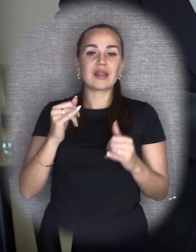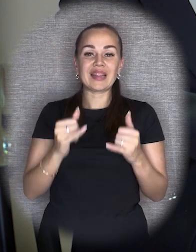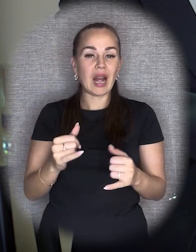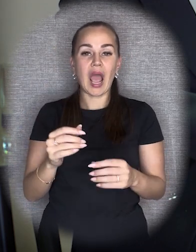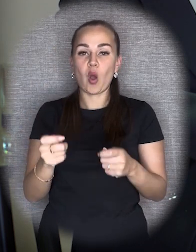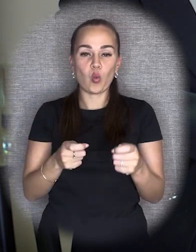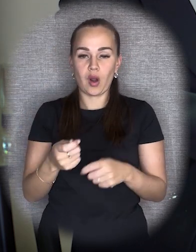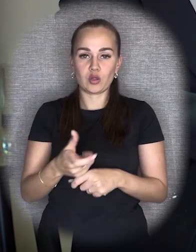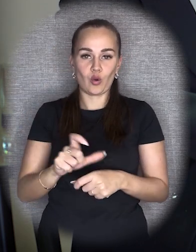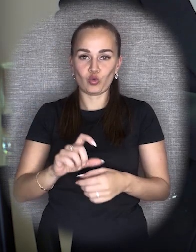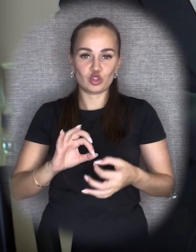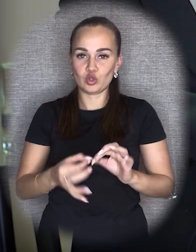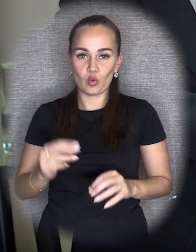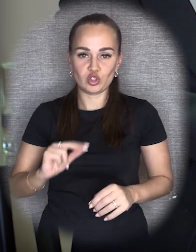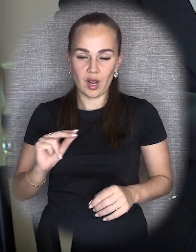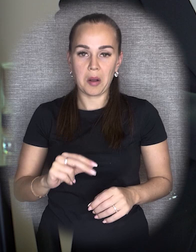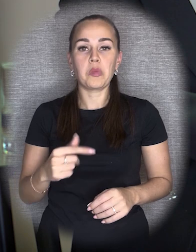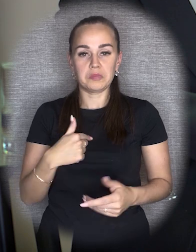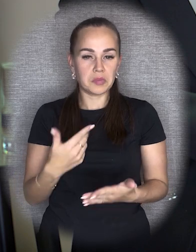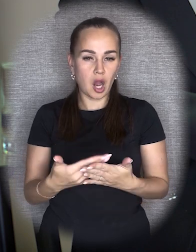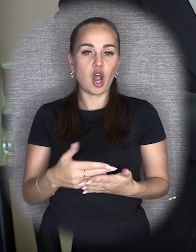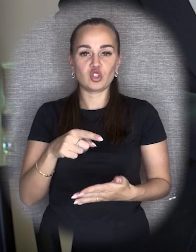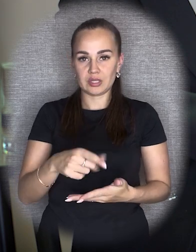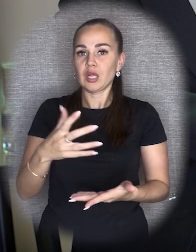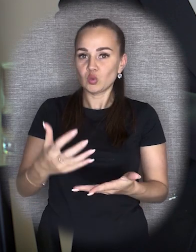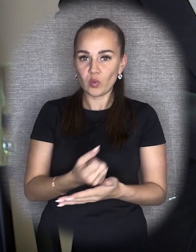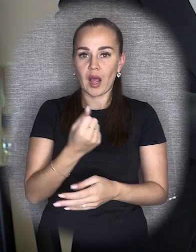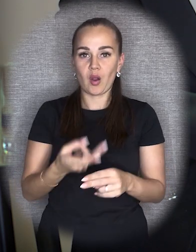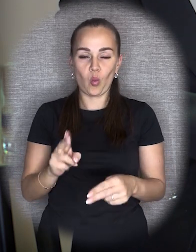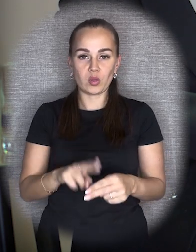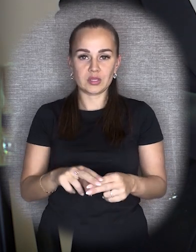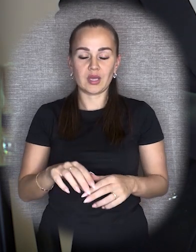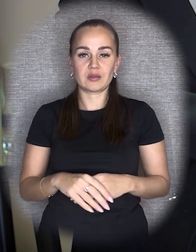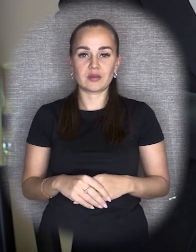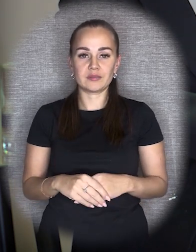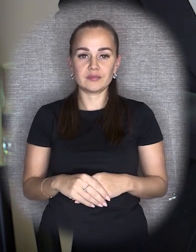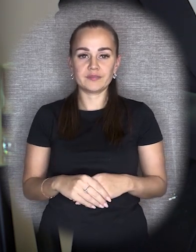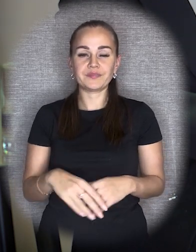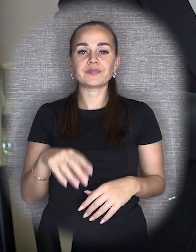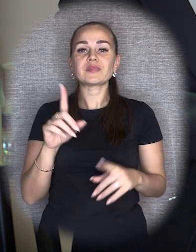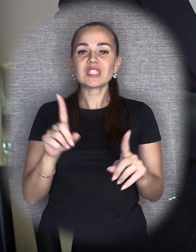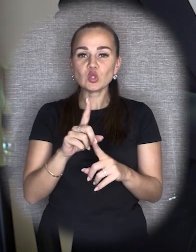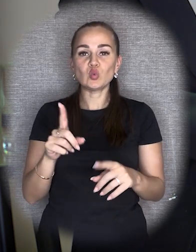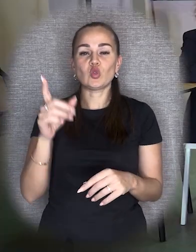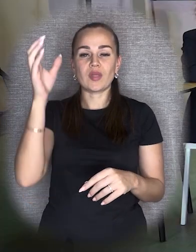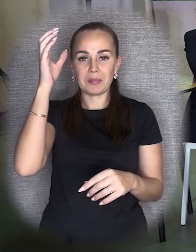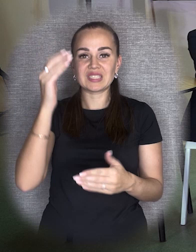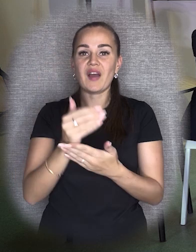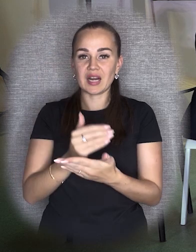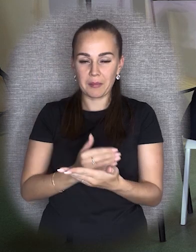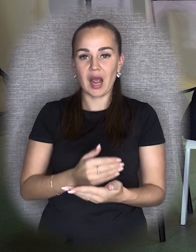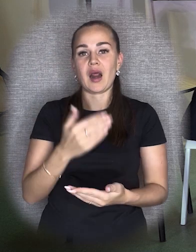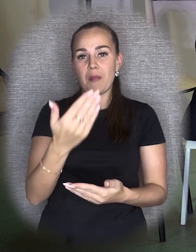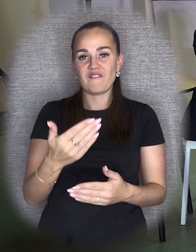здесь это удалось. Ну и плюс, конечно, экскурсионная образовательная программа вам поможет.